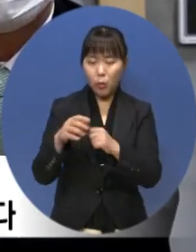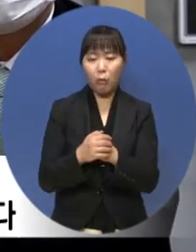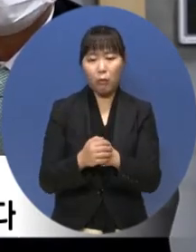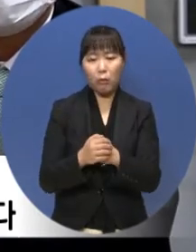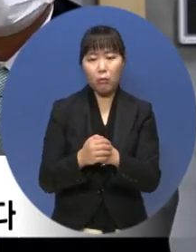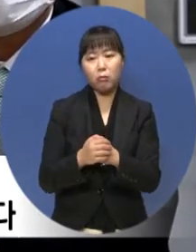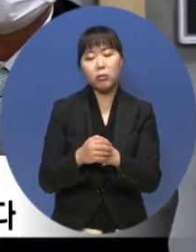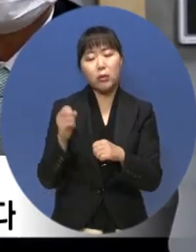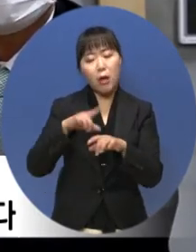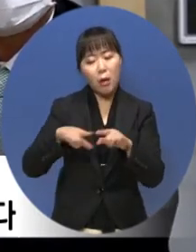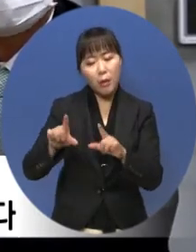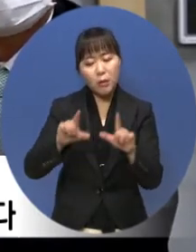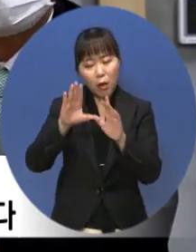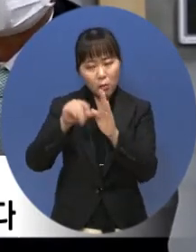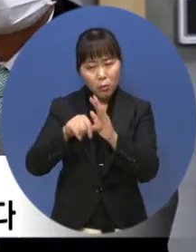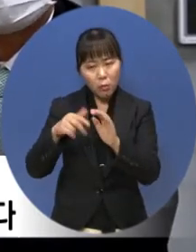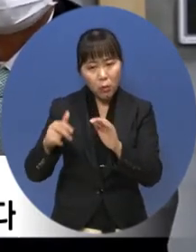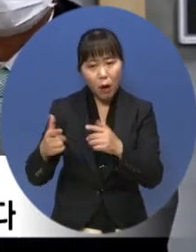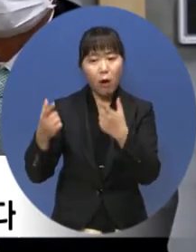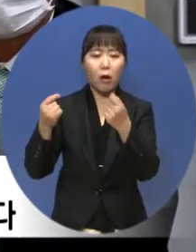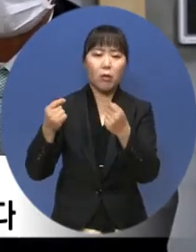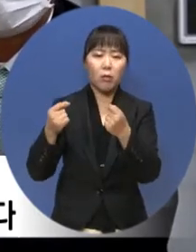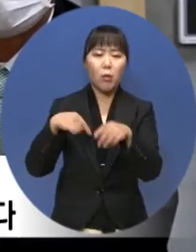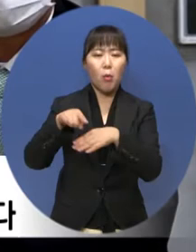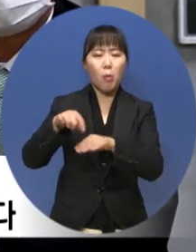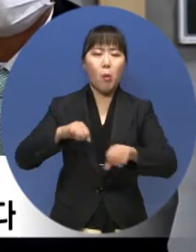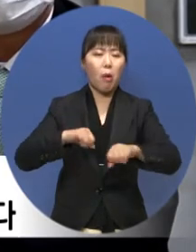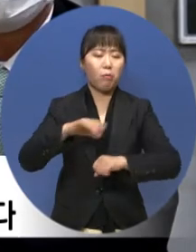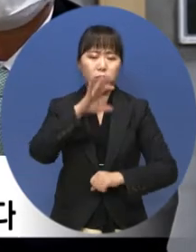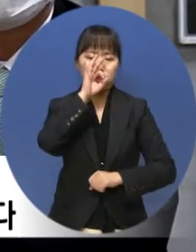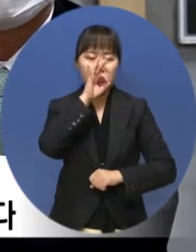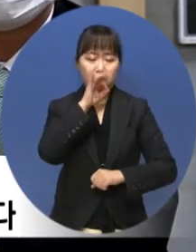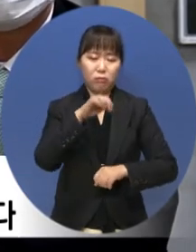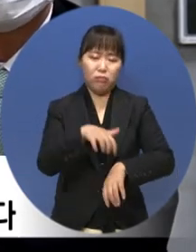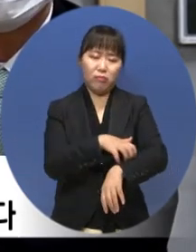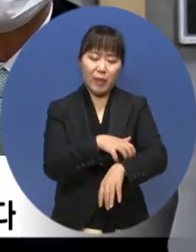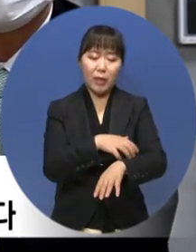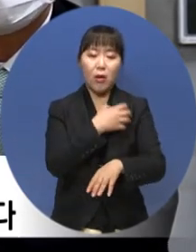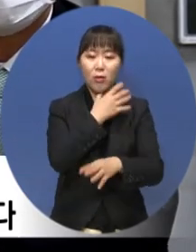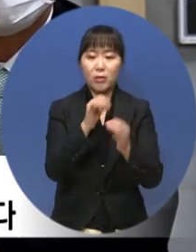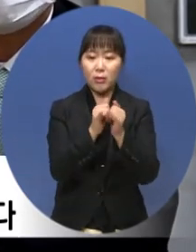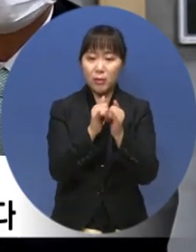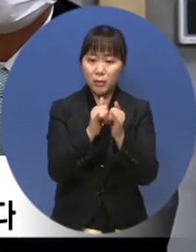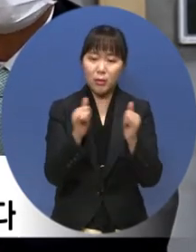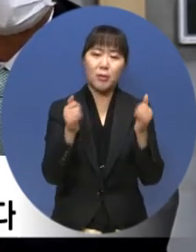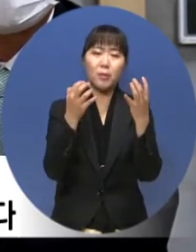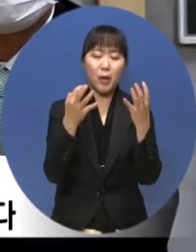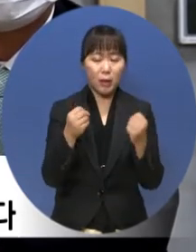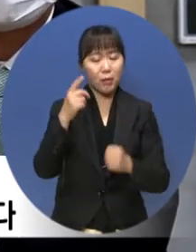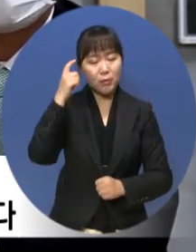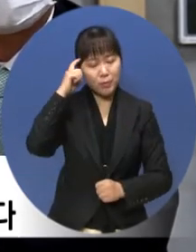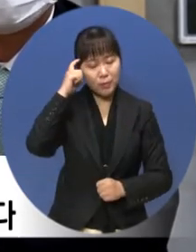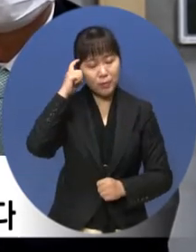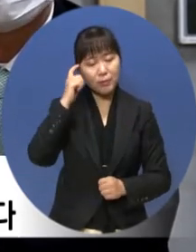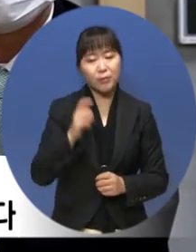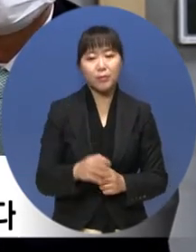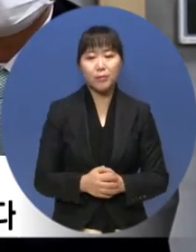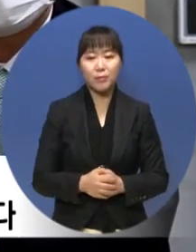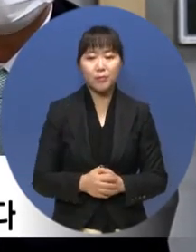이런 요실금으로 인해서 바깥 활동을 못하고 불편을 겪는 어르신들이 많을 줄